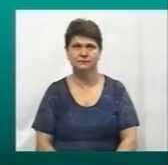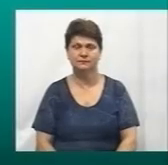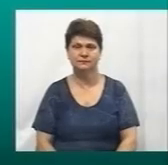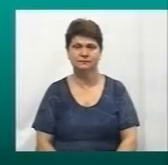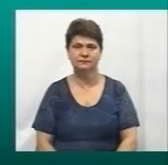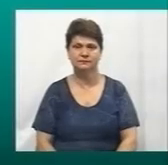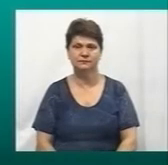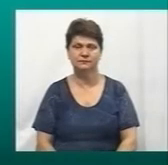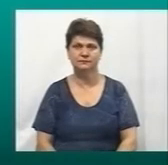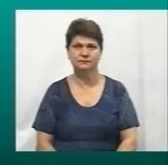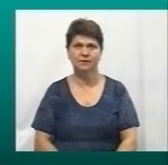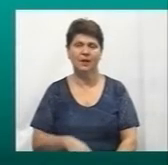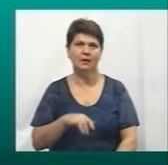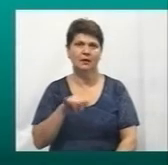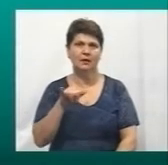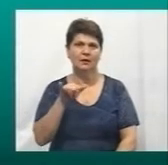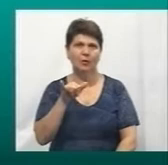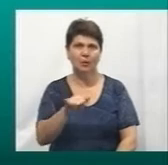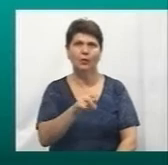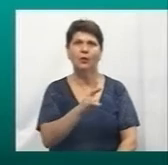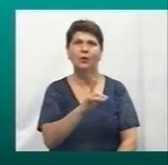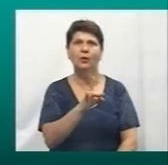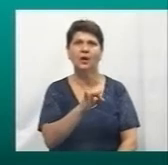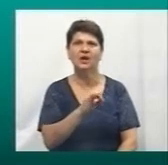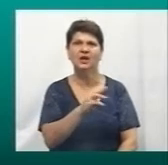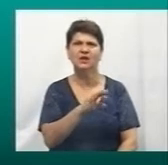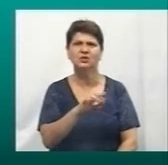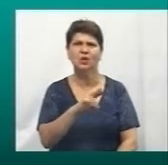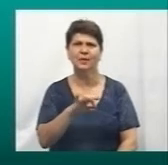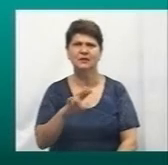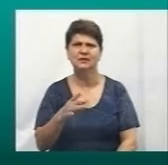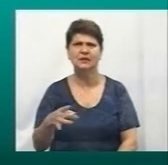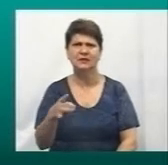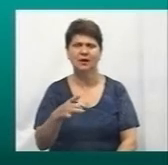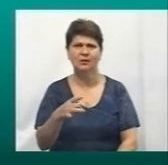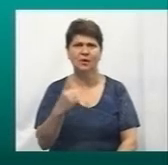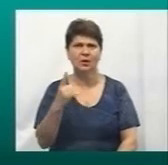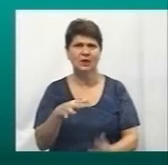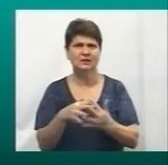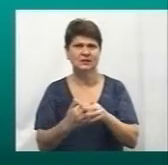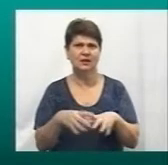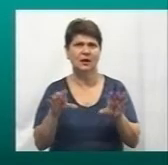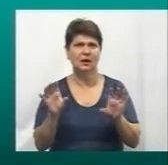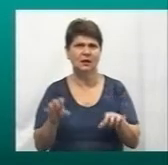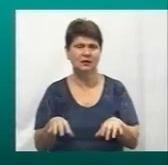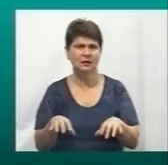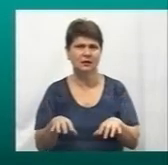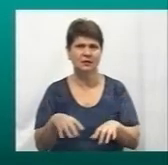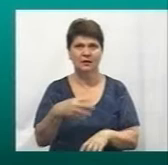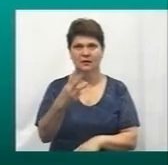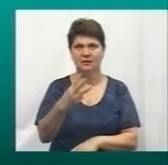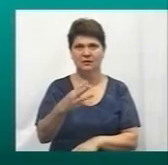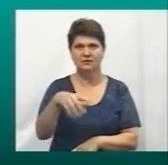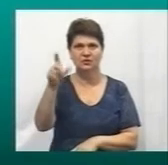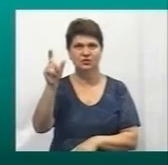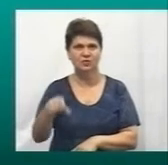У Джугастрі Крижопільського району водою із працівників сільської ради 30 чоловік на дні рождення гуляли.